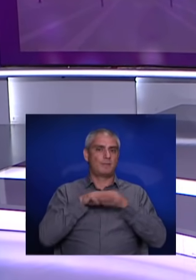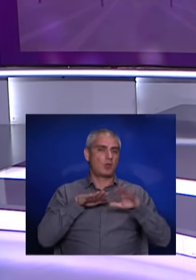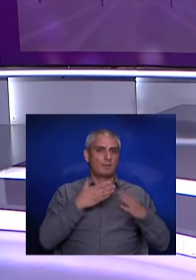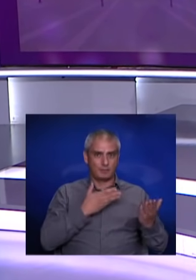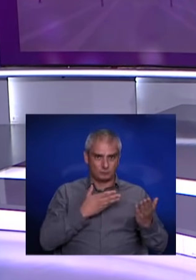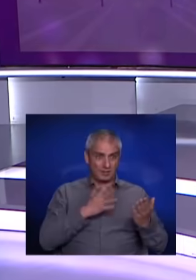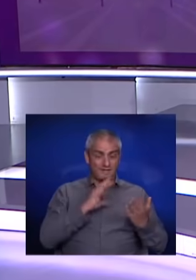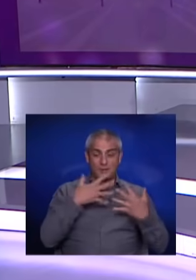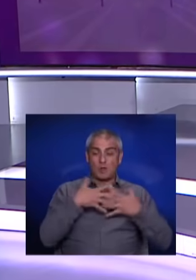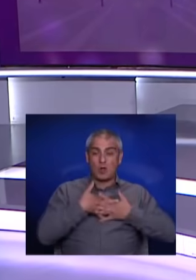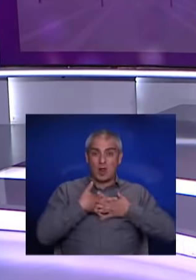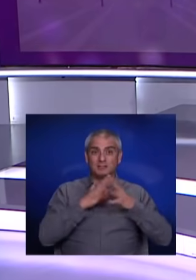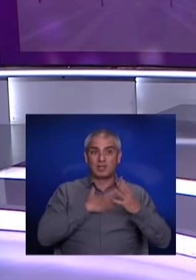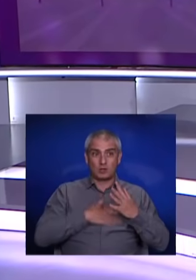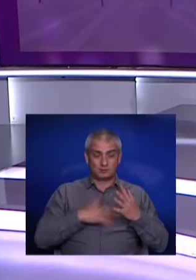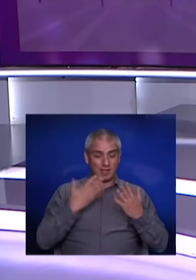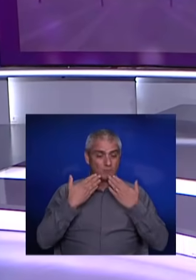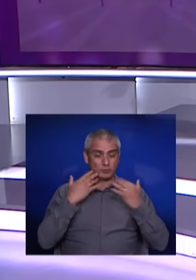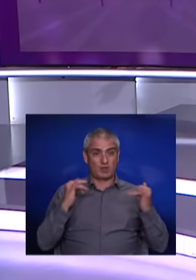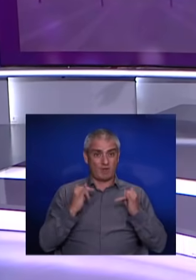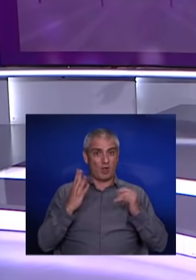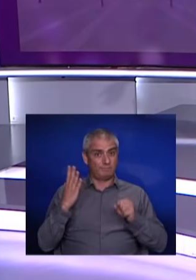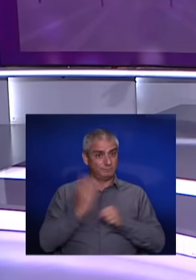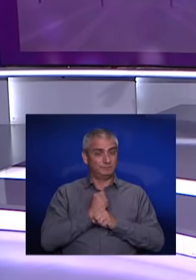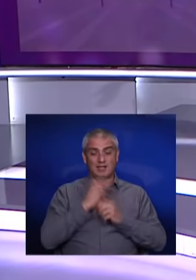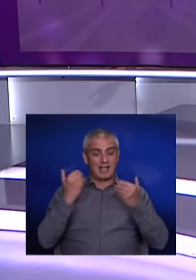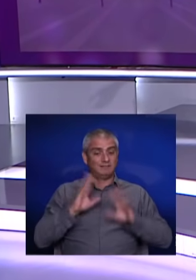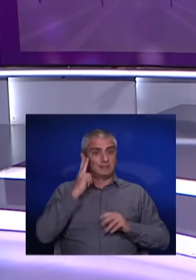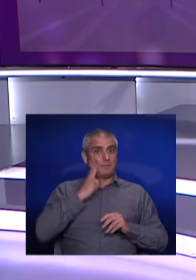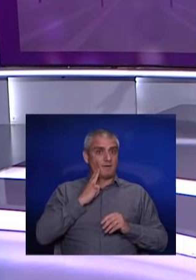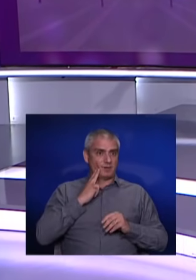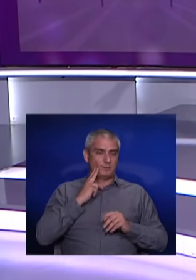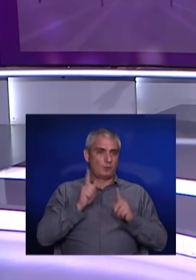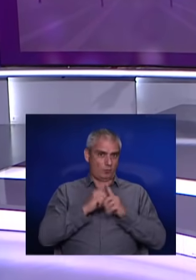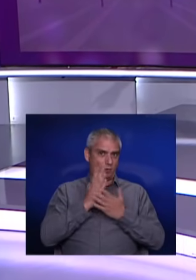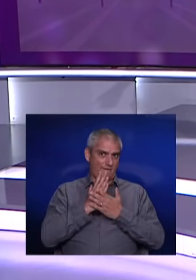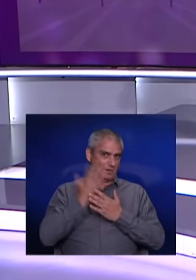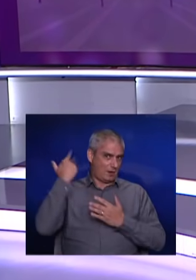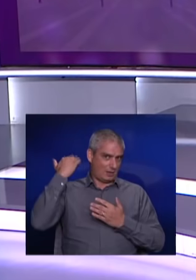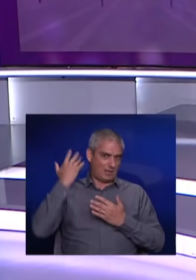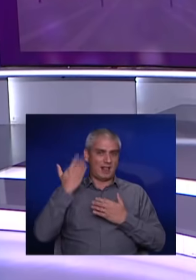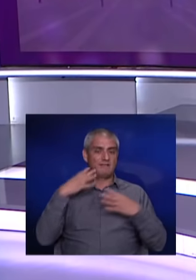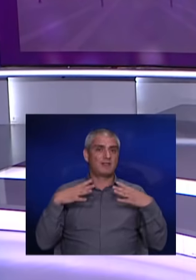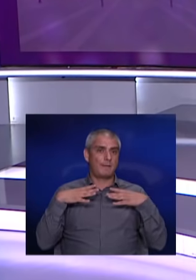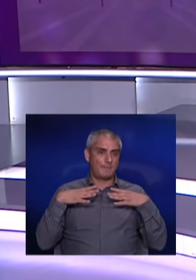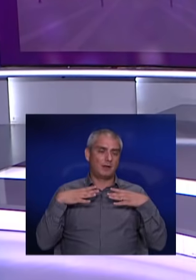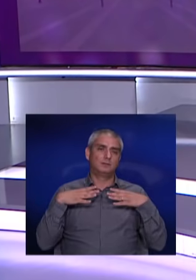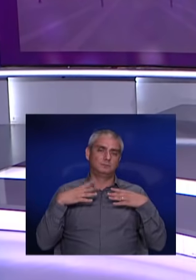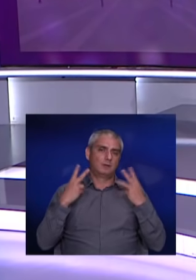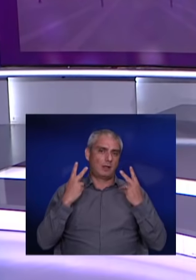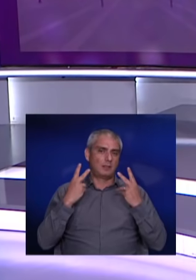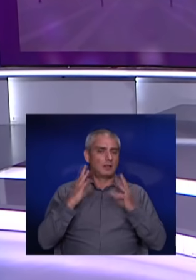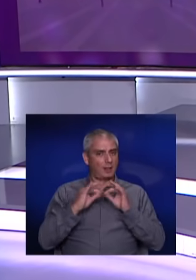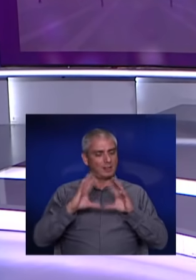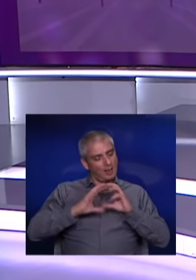ואם הקואליציה רוצה שכנס החורף הזה יעבור עליה בלי הפסדים מביכים, כמו אלה שכבר חוותה לפני הפגרה, רצוי מאוד שתתחיל